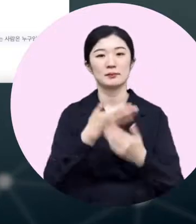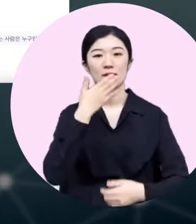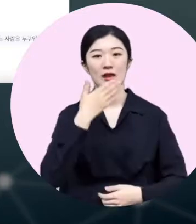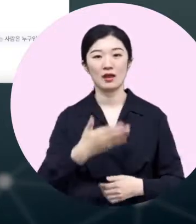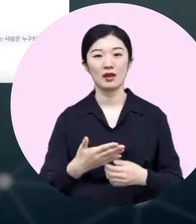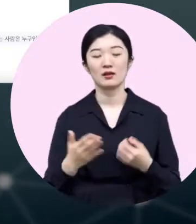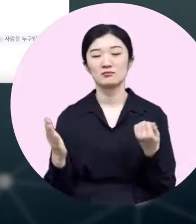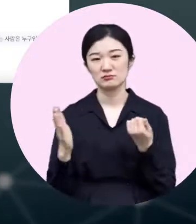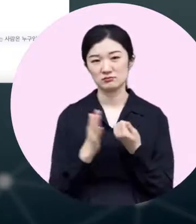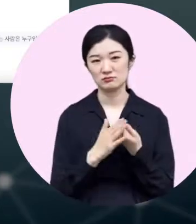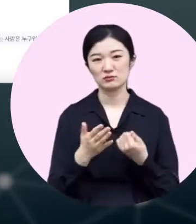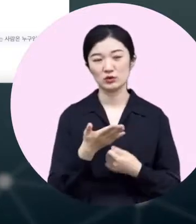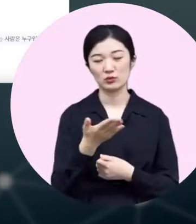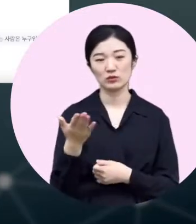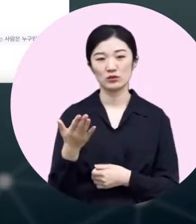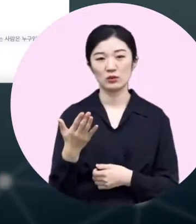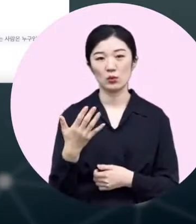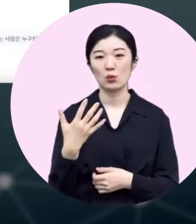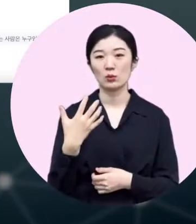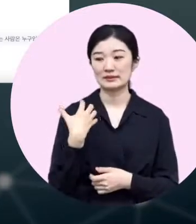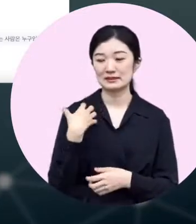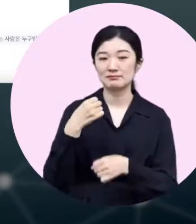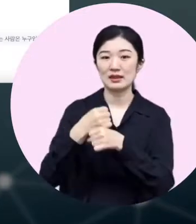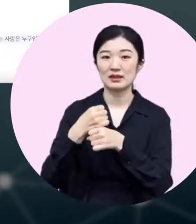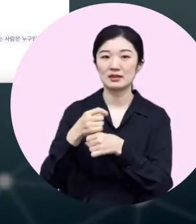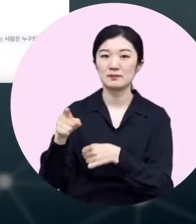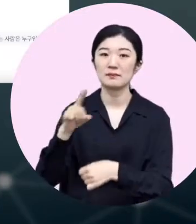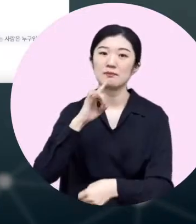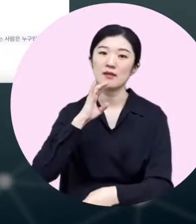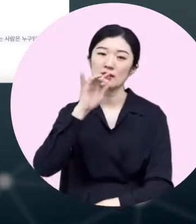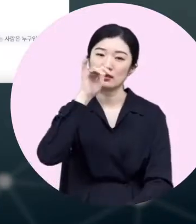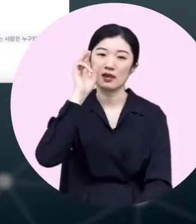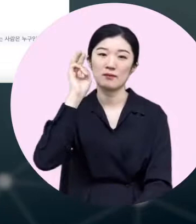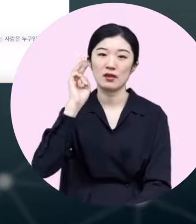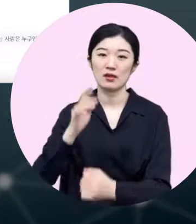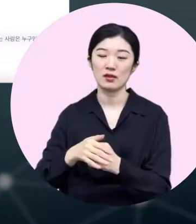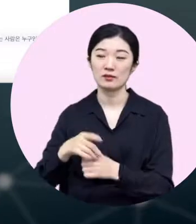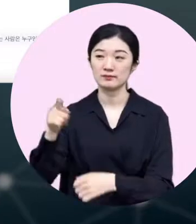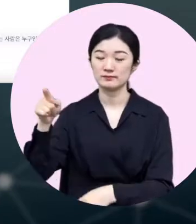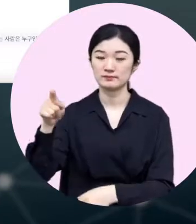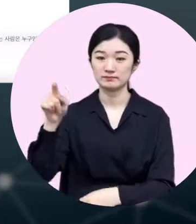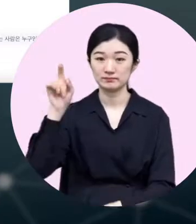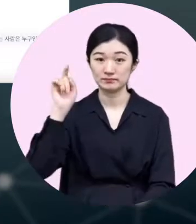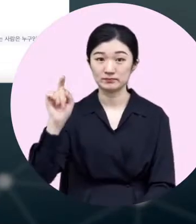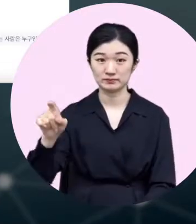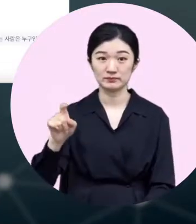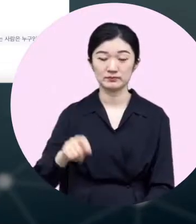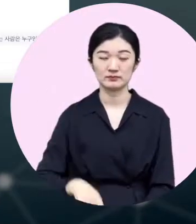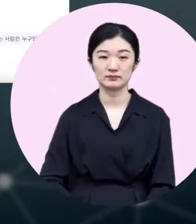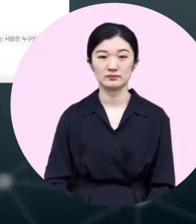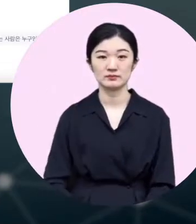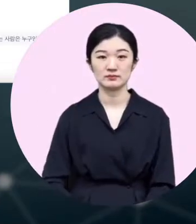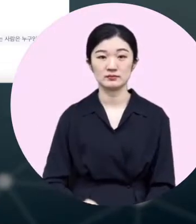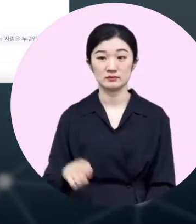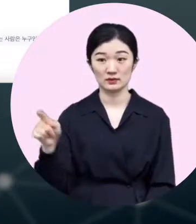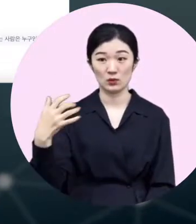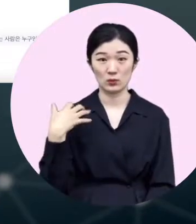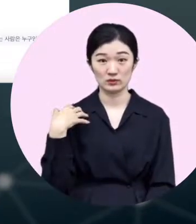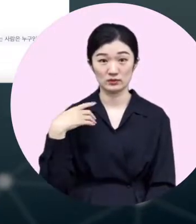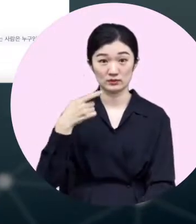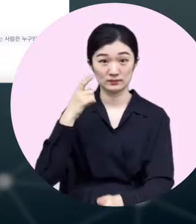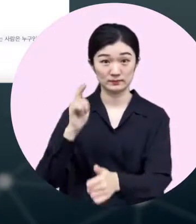아마 여러분들은 호스트 만들기만 있을 거예요. 그래서 호스트 만들기를 누르면 이제 이렇게 호스트로 지정하시겠습니까? 네,